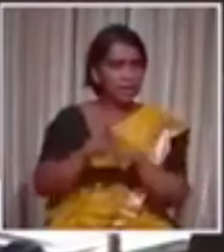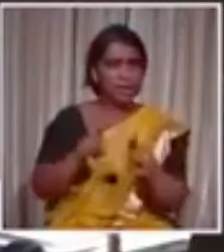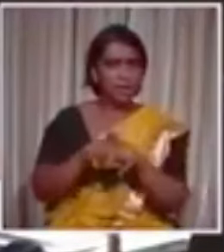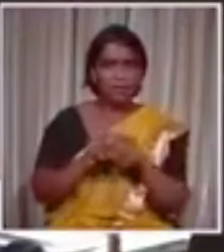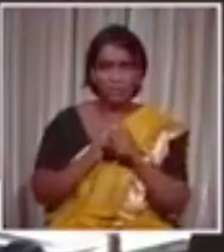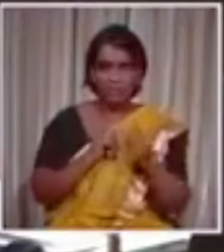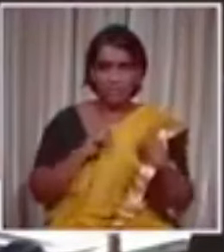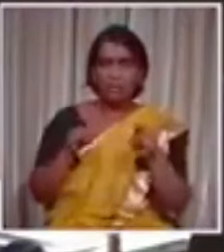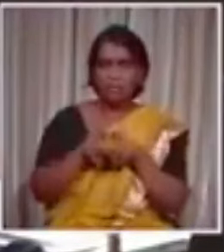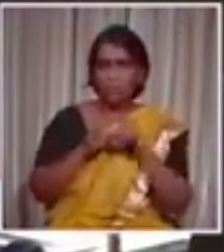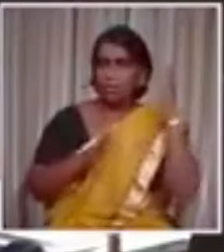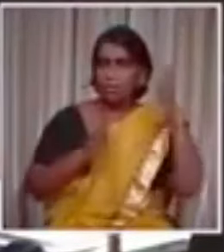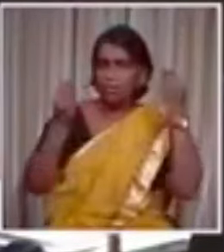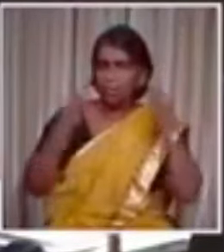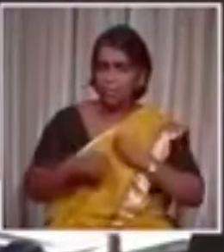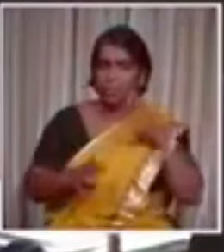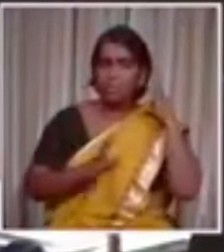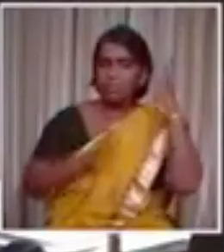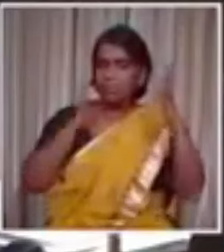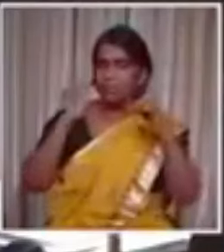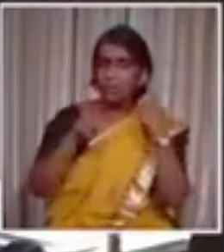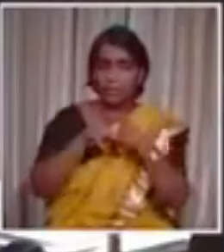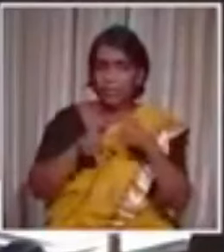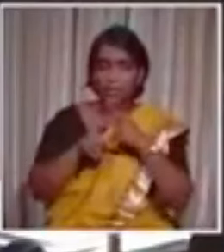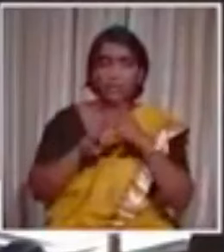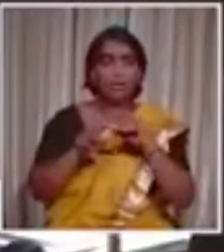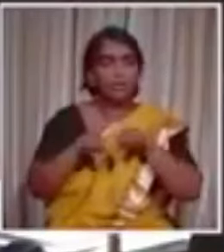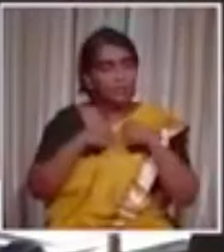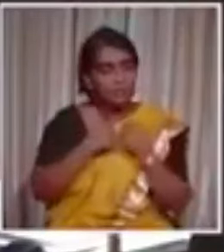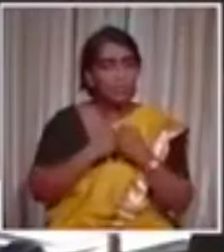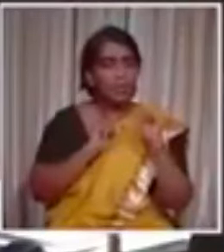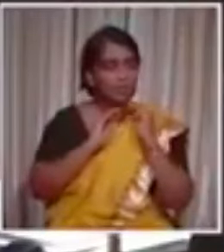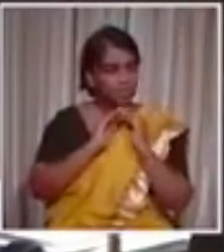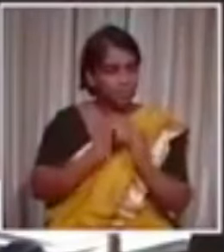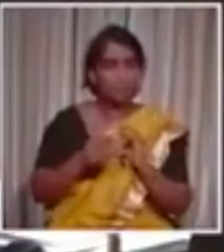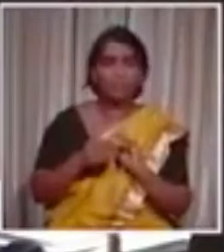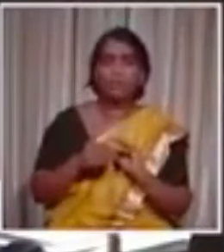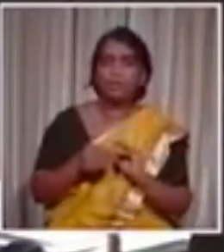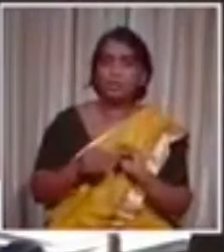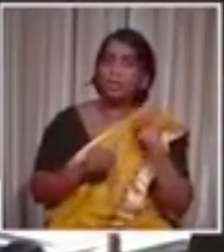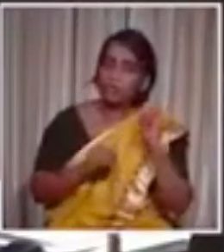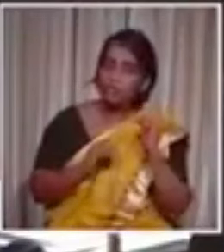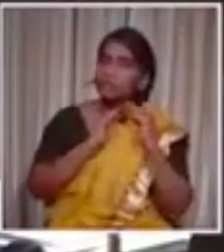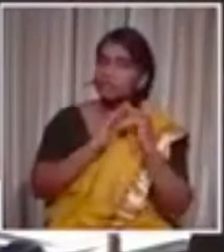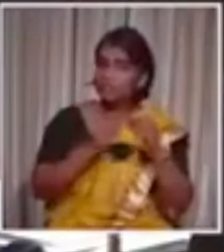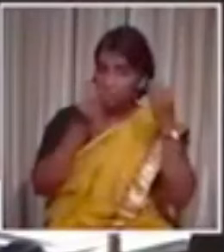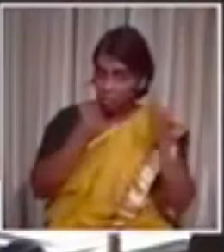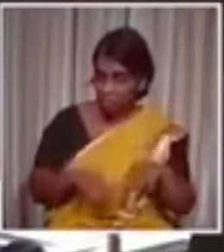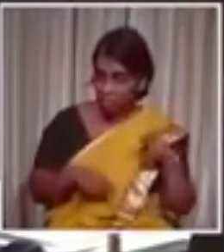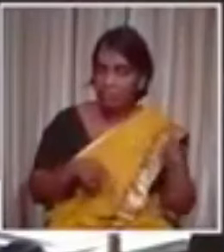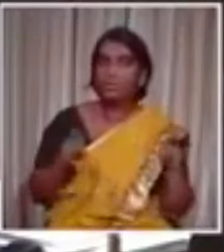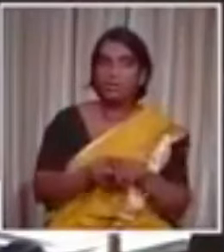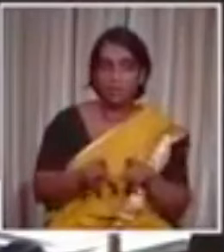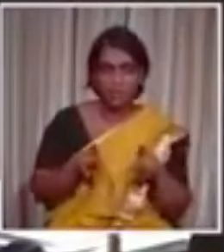ලෝකයේ හැම තැනම කඩා වැටුණු රටක් රටක් පමණක් නෙවෙයි ආයතනයක් වුණත් ගරු සභාපතිතුමනි. යම් ආයතනයක් කඩා වැටෙනවා නම්